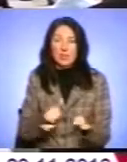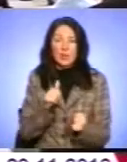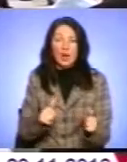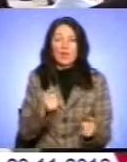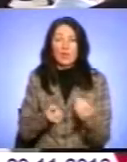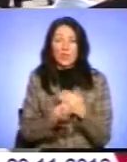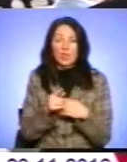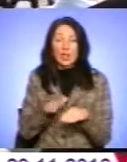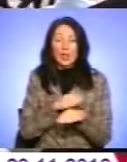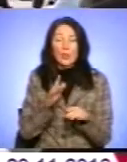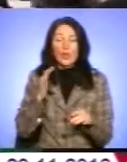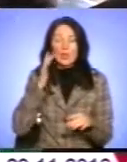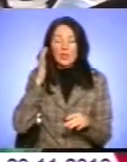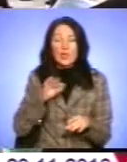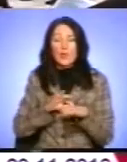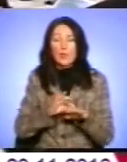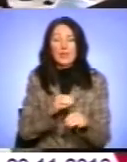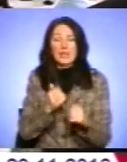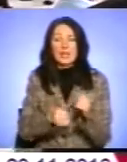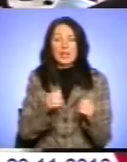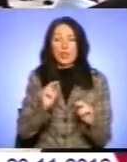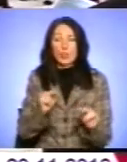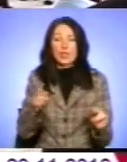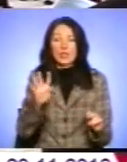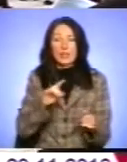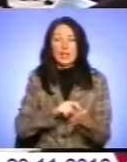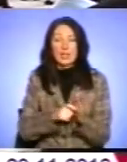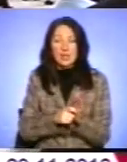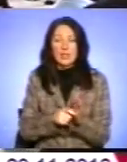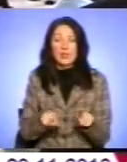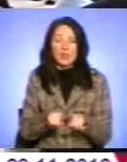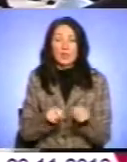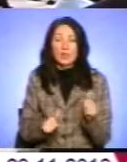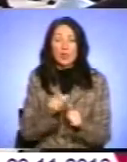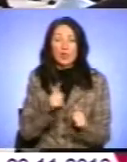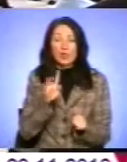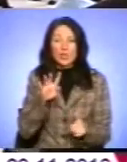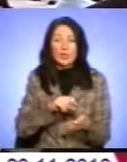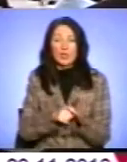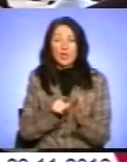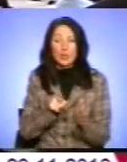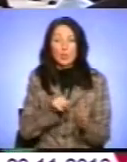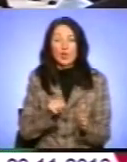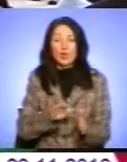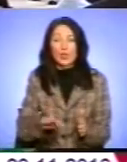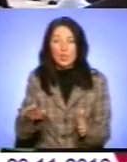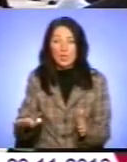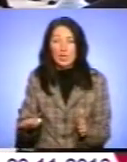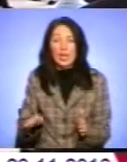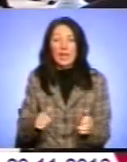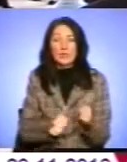серед учнів 4 класів такого роду змагання. Чому 4 клас? Тому що дітки, ви бачите, змагаються